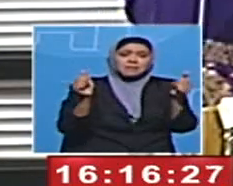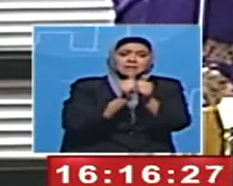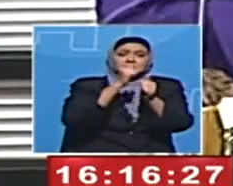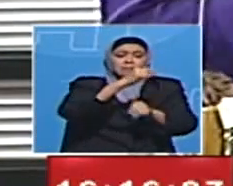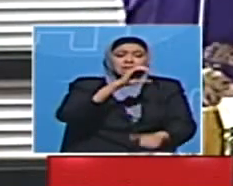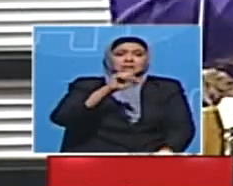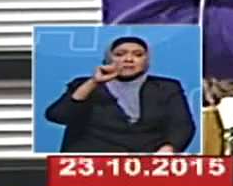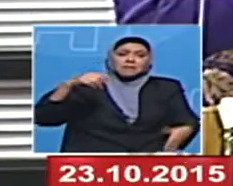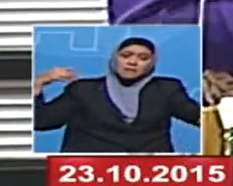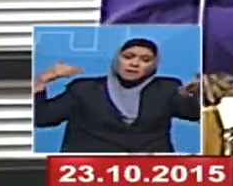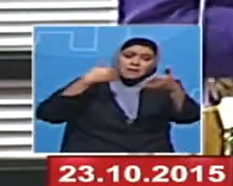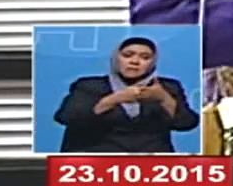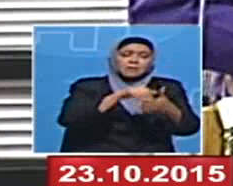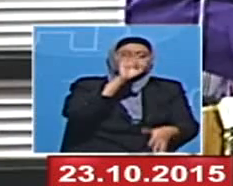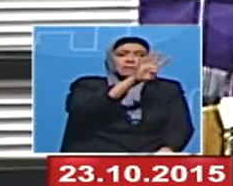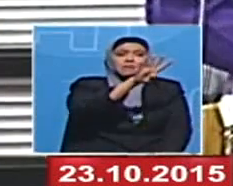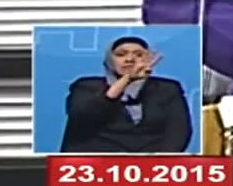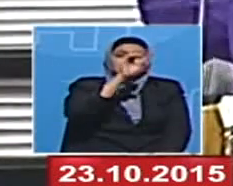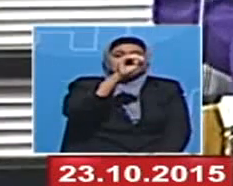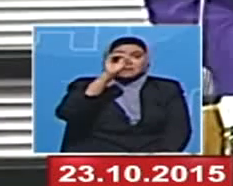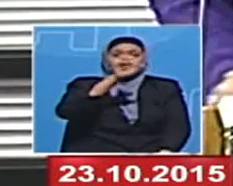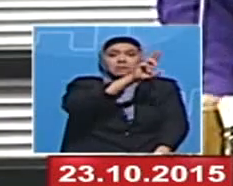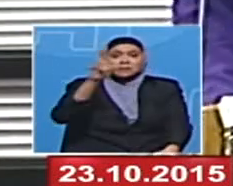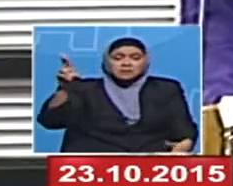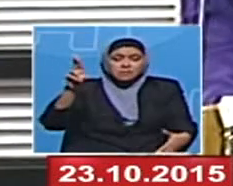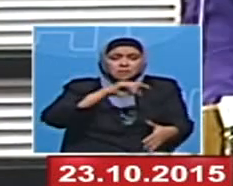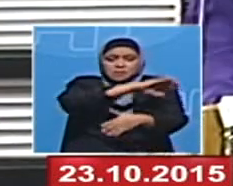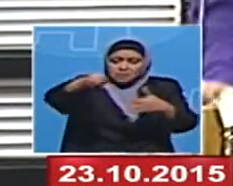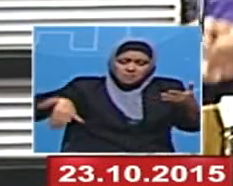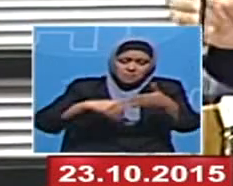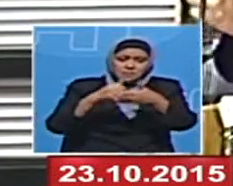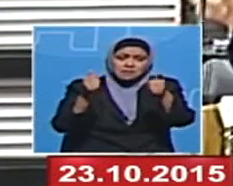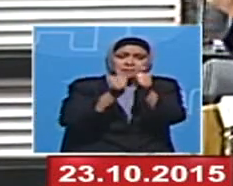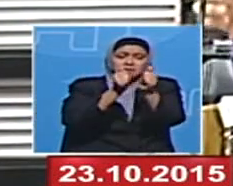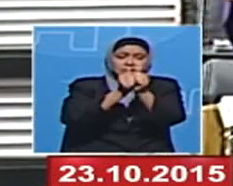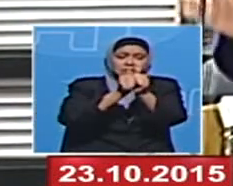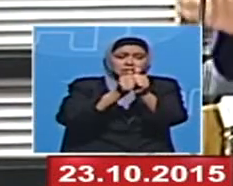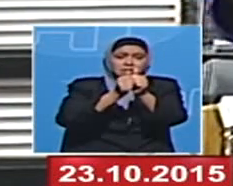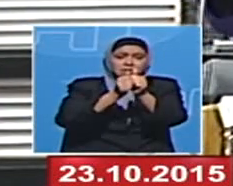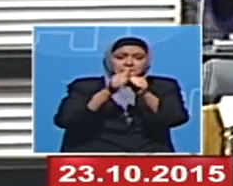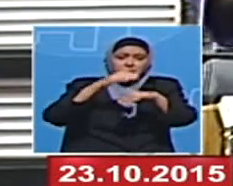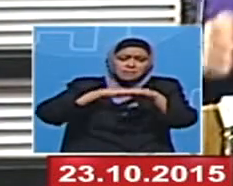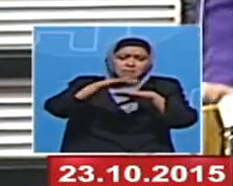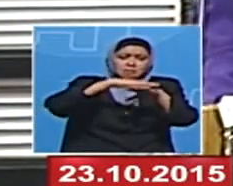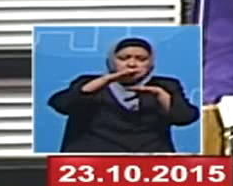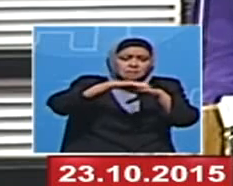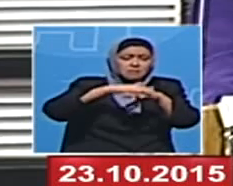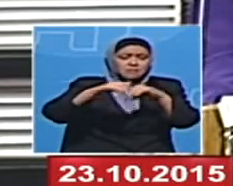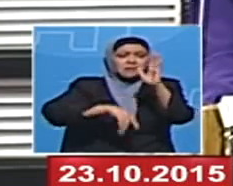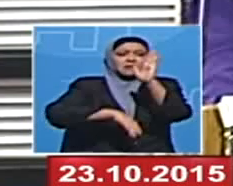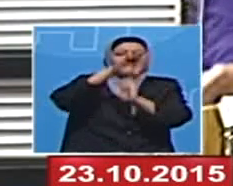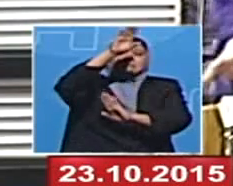hampir 400 r000 buah semuanya dengan kadar patuh serahan atau submission mencapai lebih